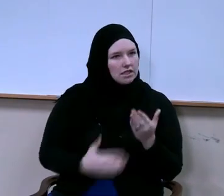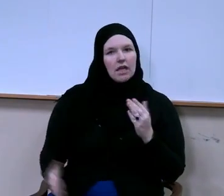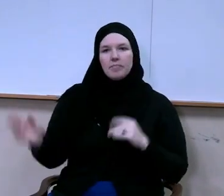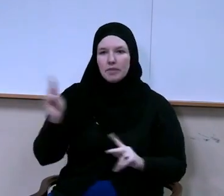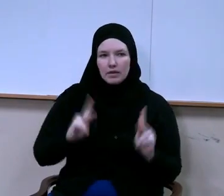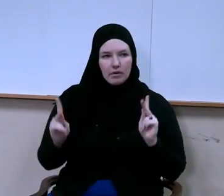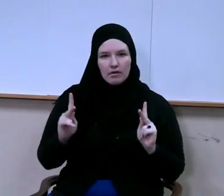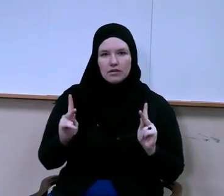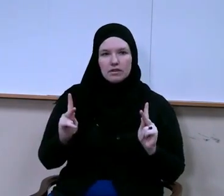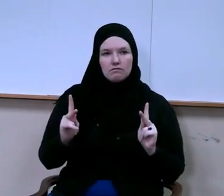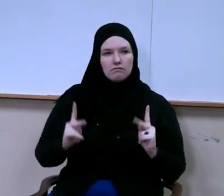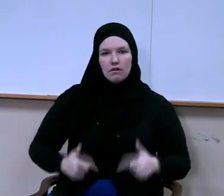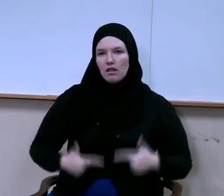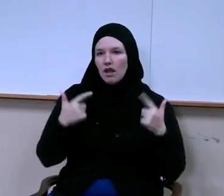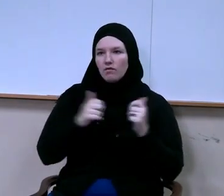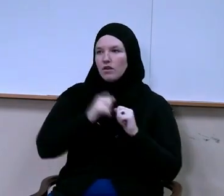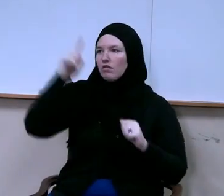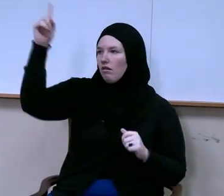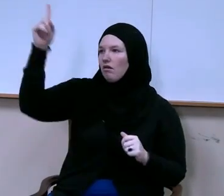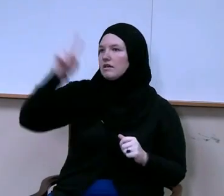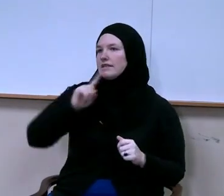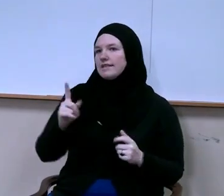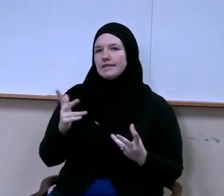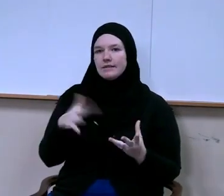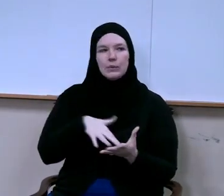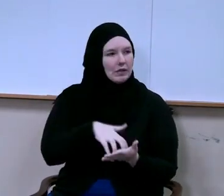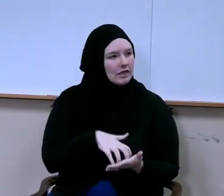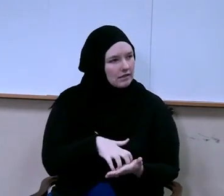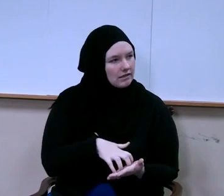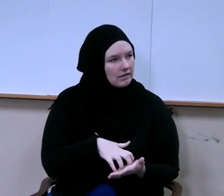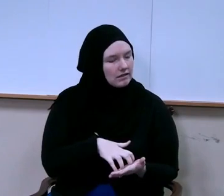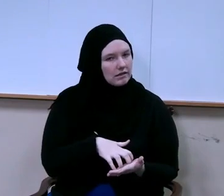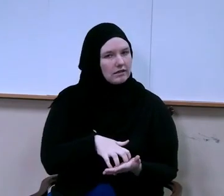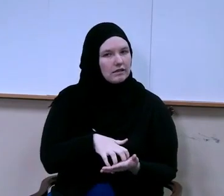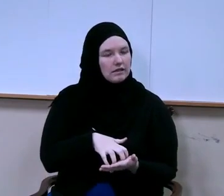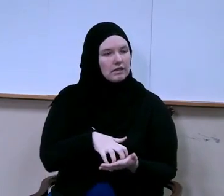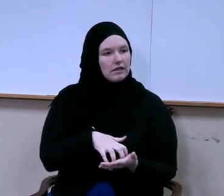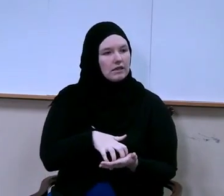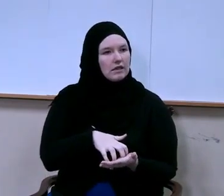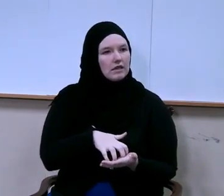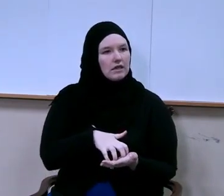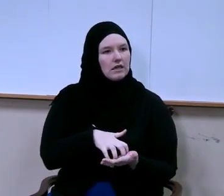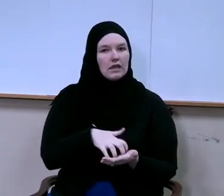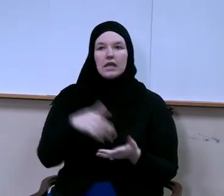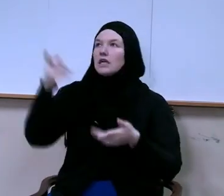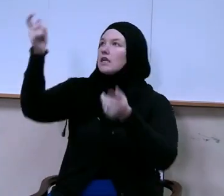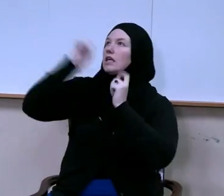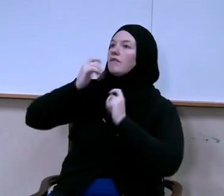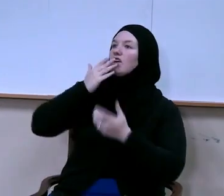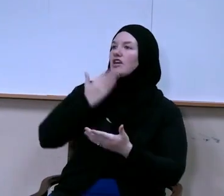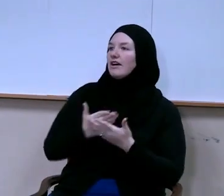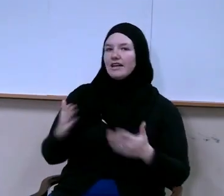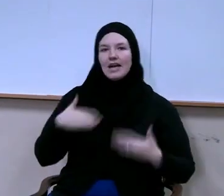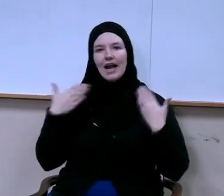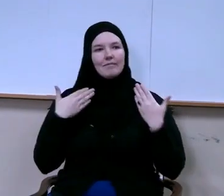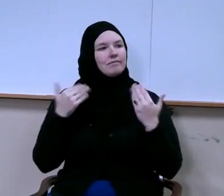edge, on a sharp edge. فَإِنْ أَصَابَهُ خَيْرٌ اطْمَأَنَّ بِهِ. If he is given something good, he is happy,